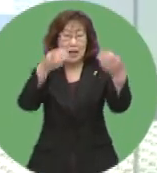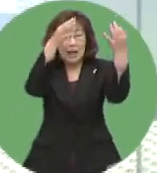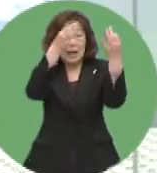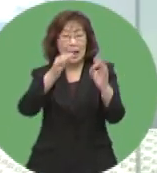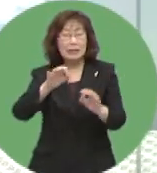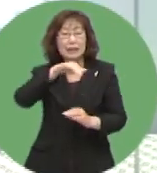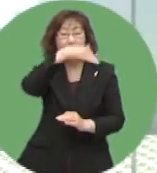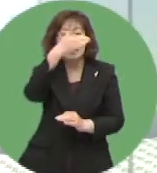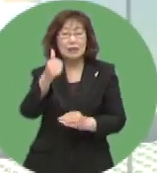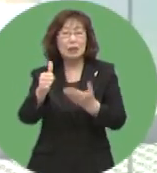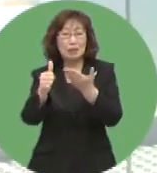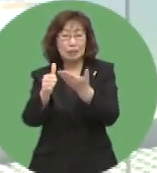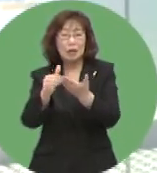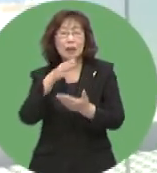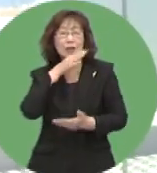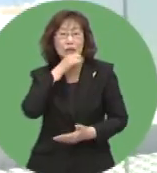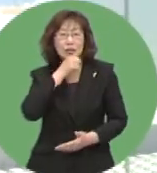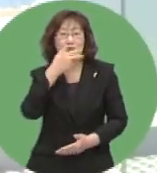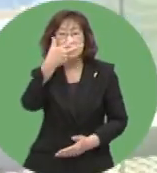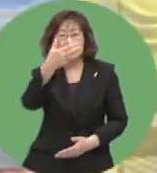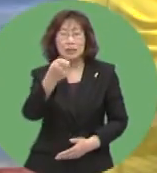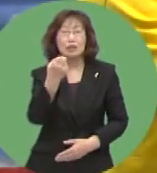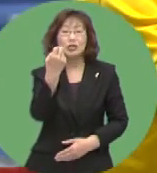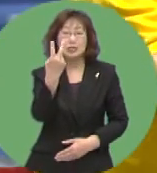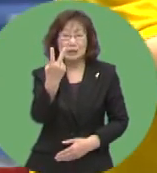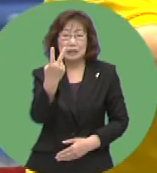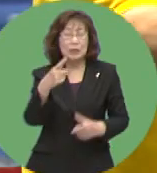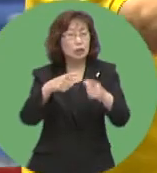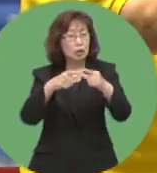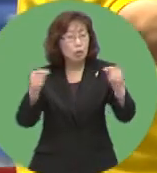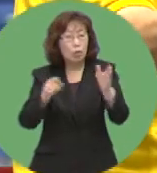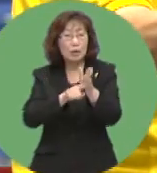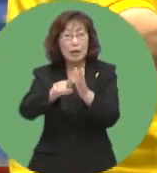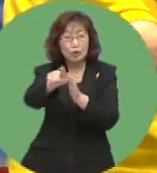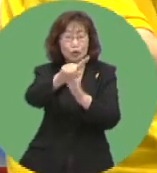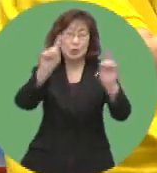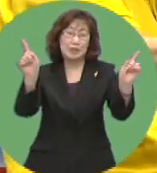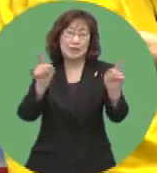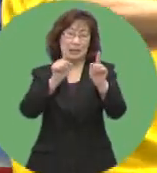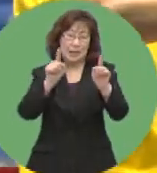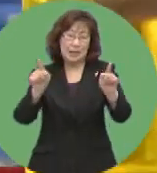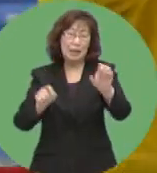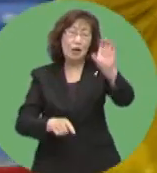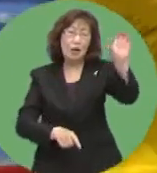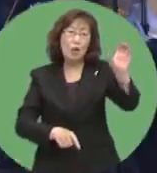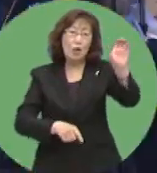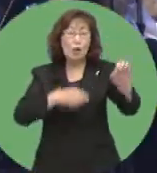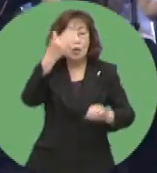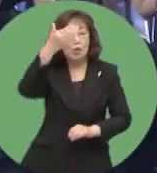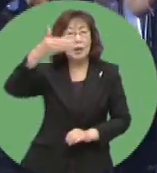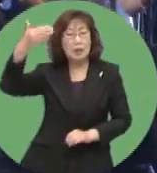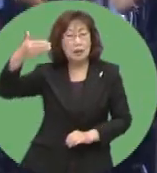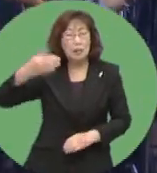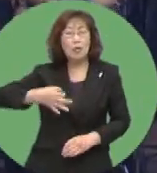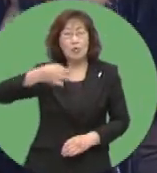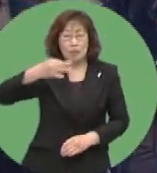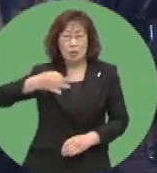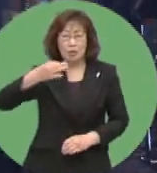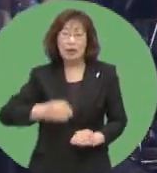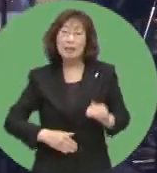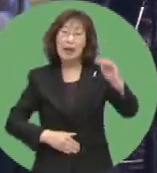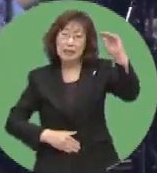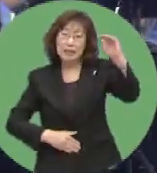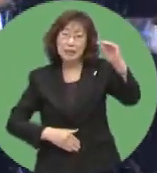秋山和義さんは72歳日本を代表する指揮者として欧米でも高い評価を得ており音楽